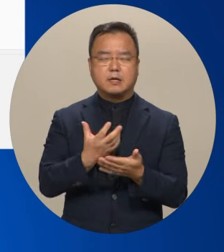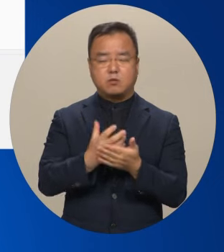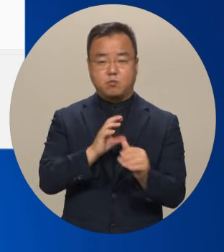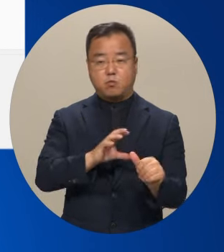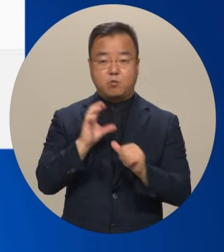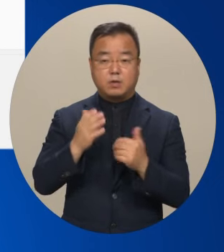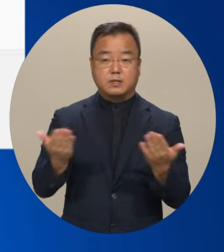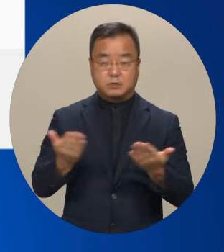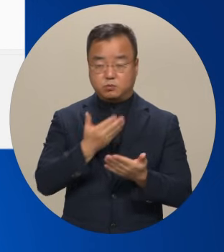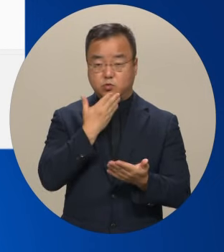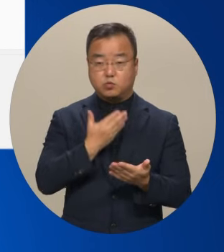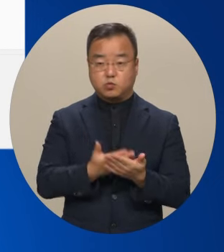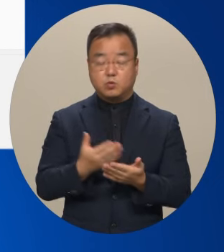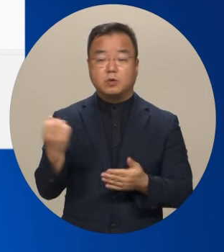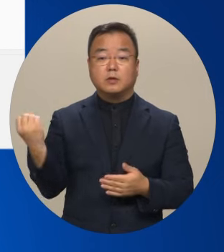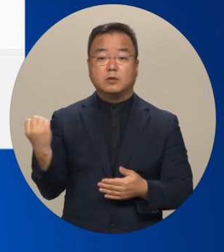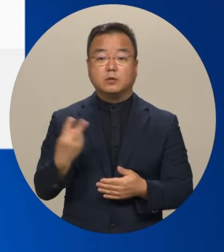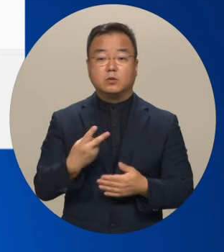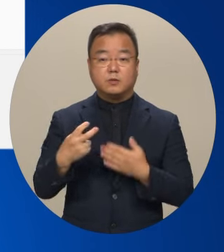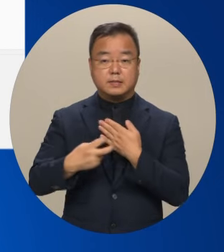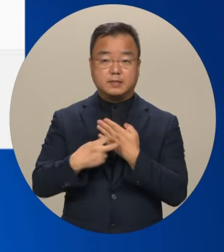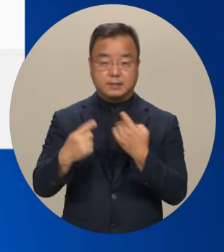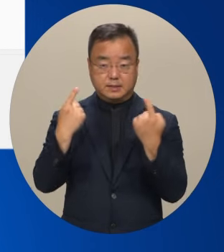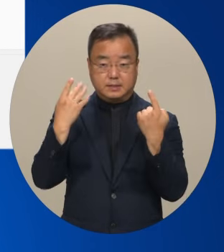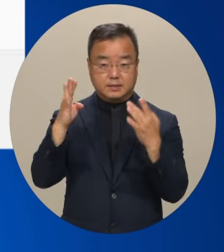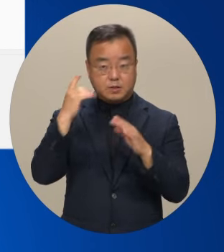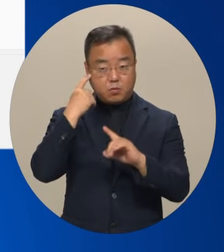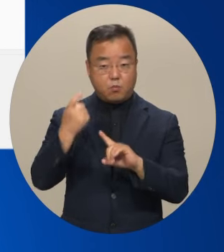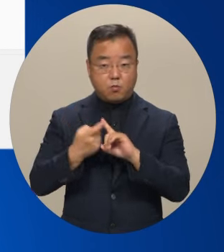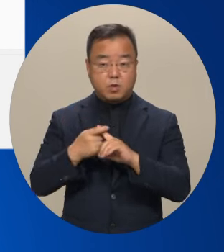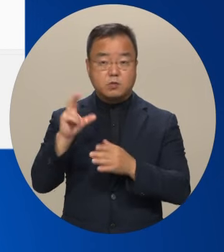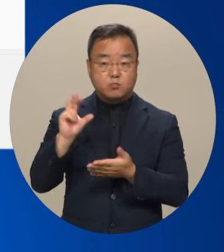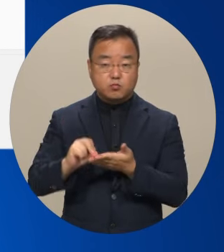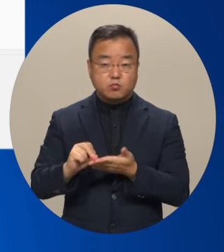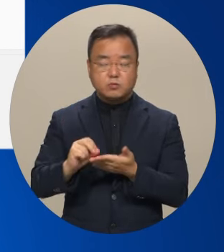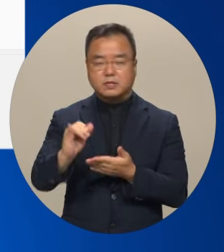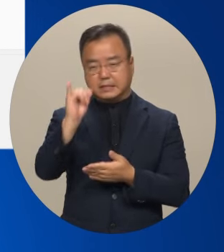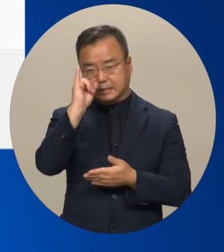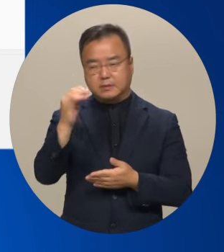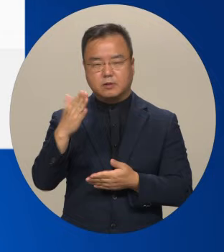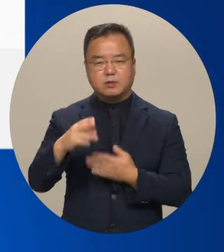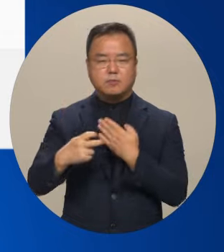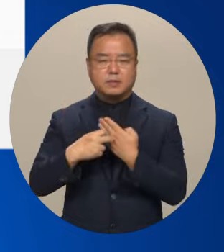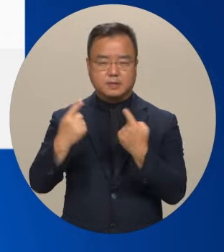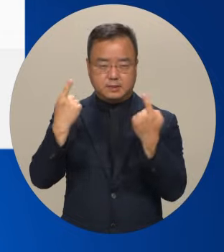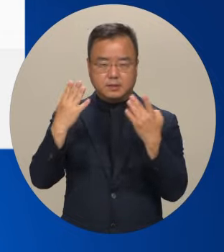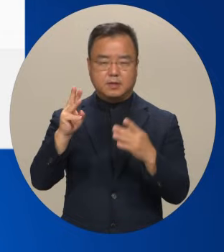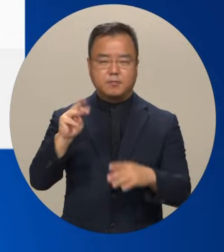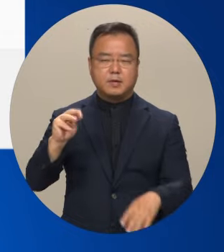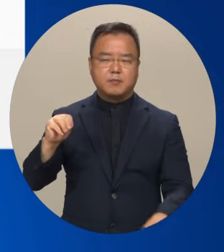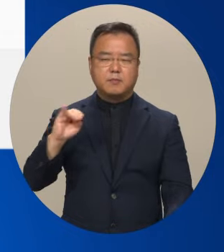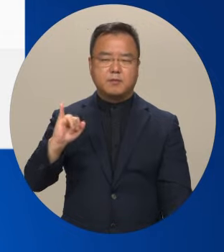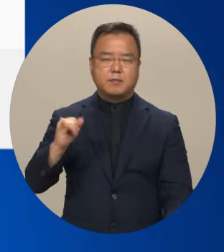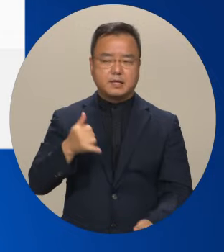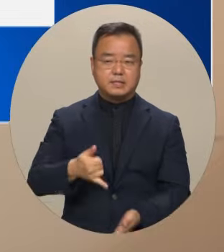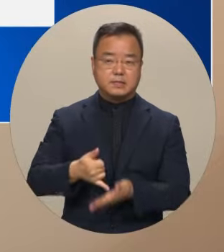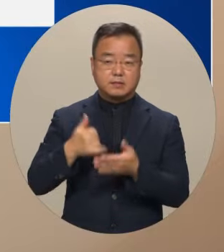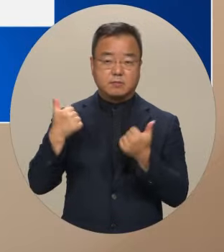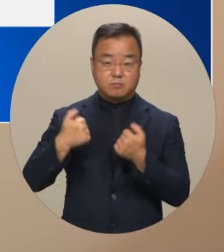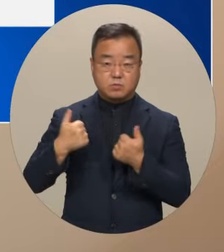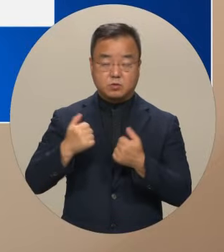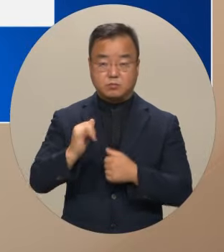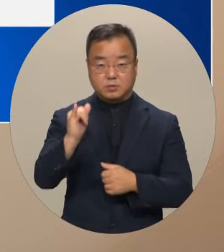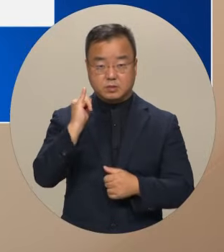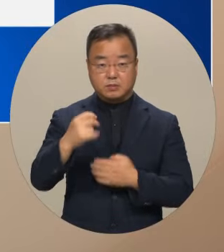굉장히 중요합니다 또 저희가 의대 이슈가 있었지만 의대 면적 같은 경우는 m 마이나 인적성 면접이 있는데 의사